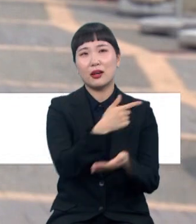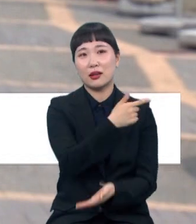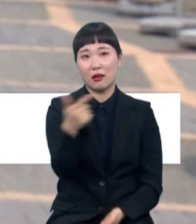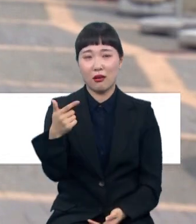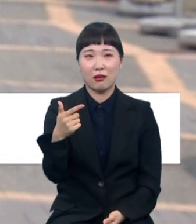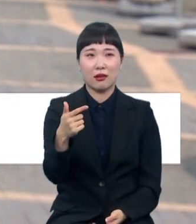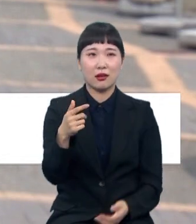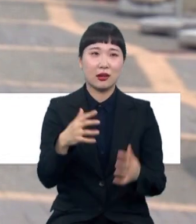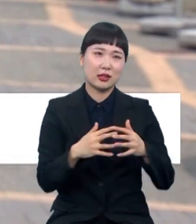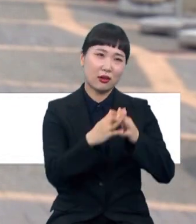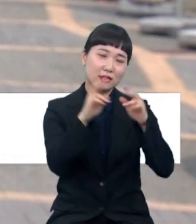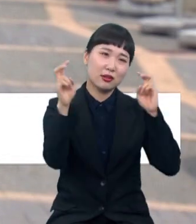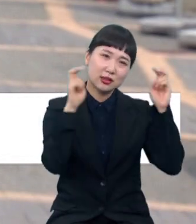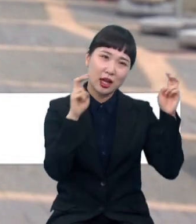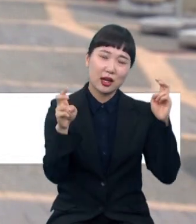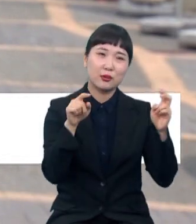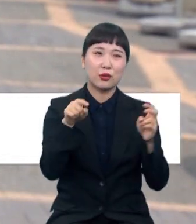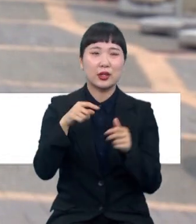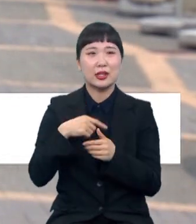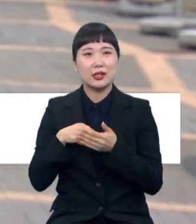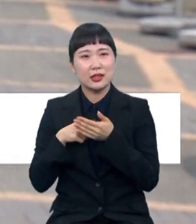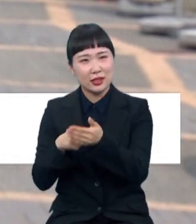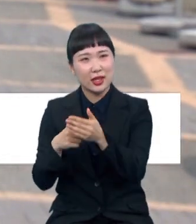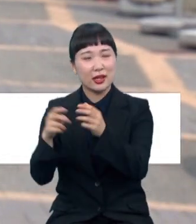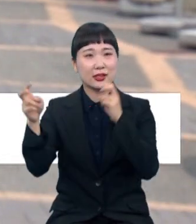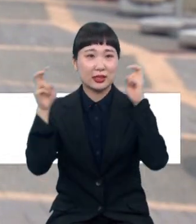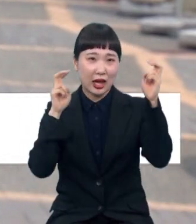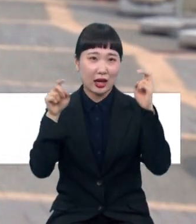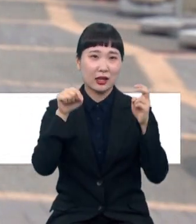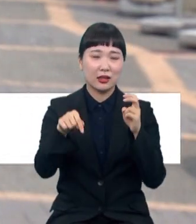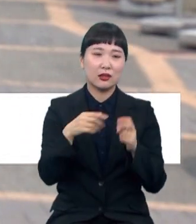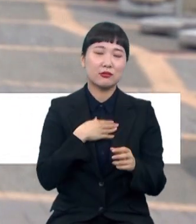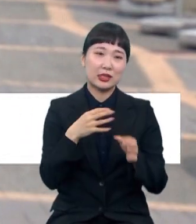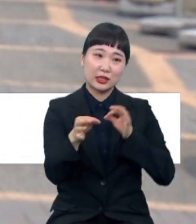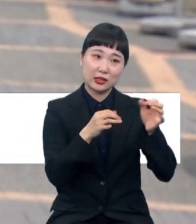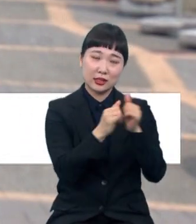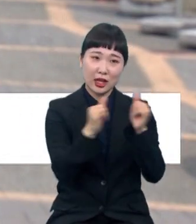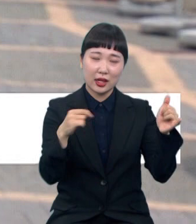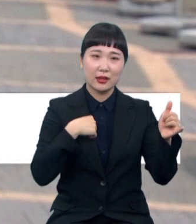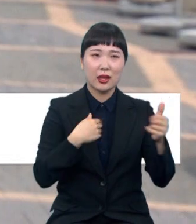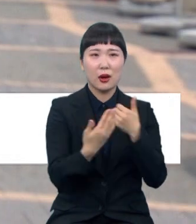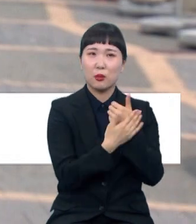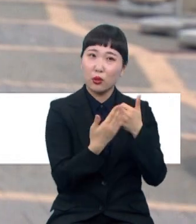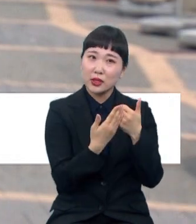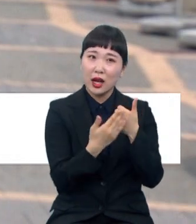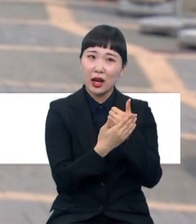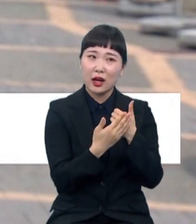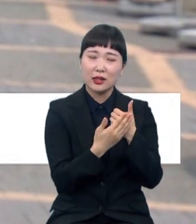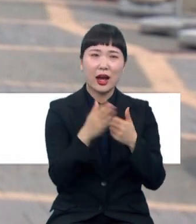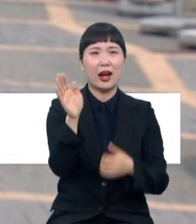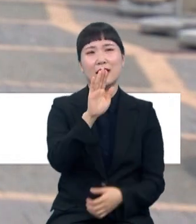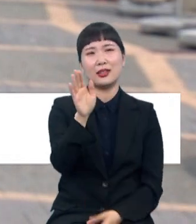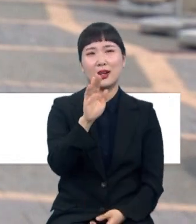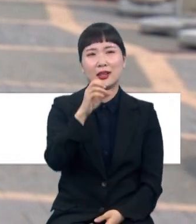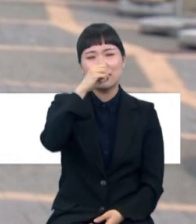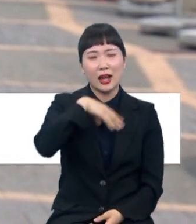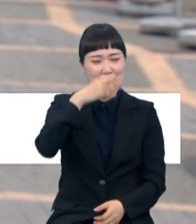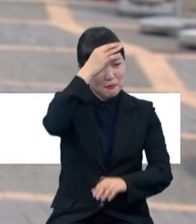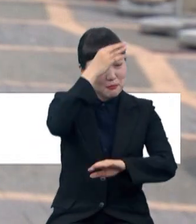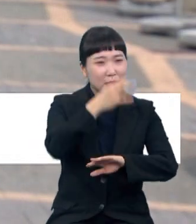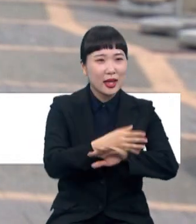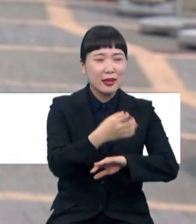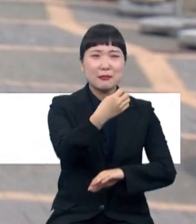건설사나 시행사나 아무것도 우리 상인들한테는 아무것도 보상이나 보상이 아니라 말